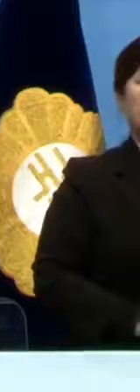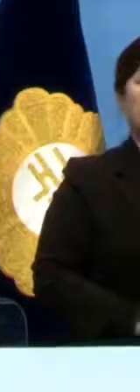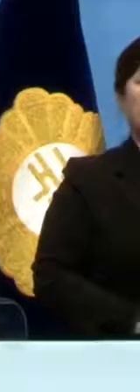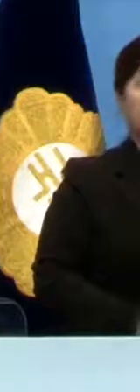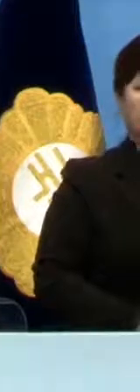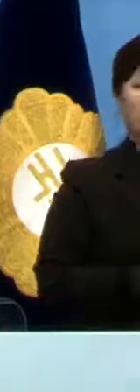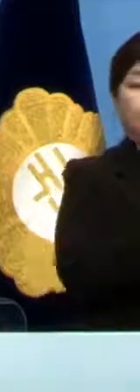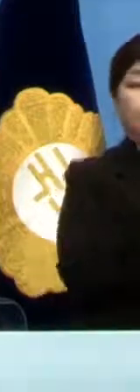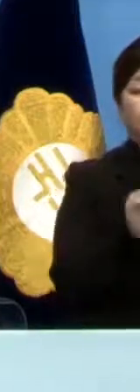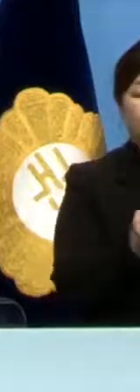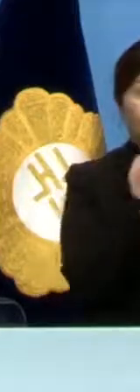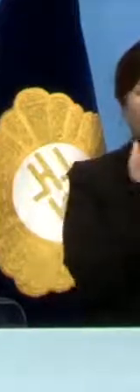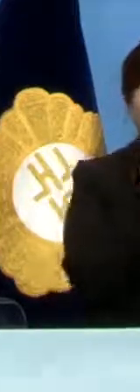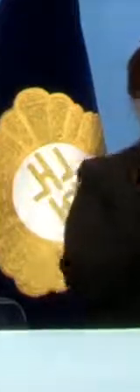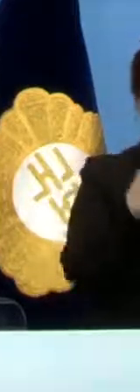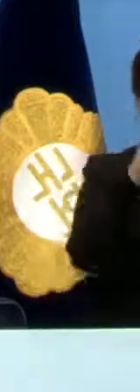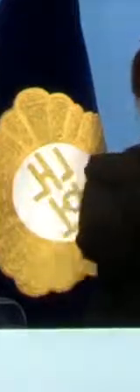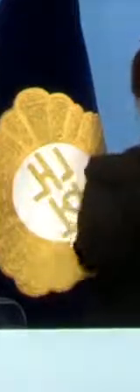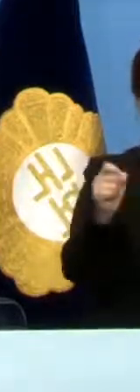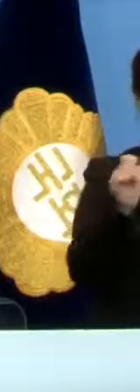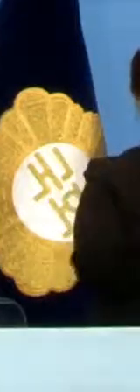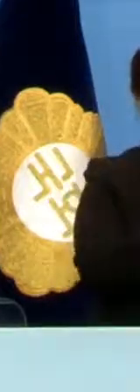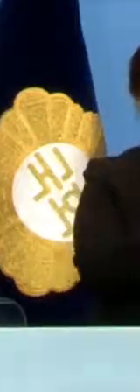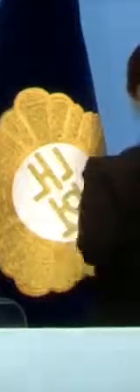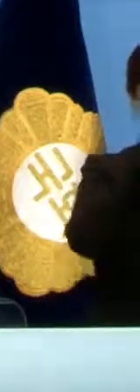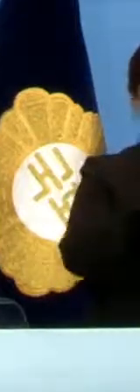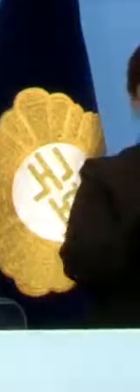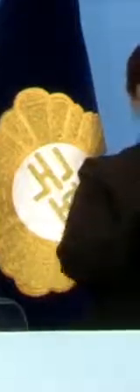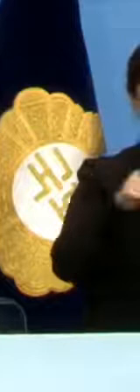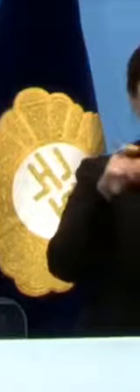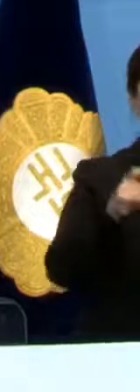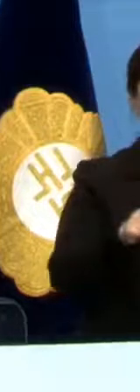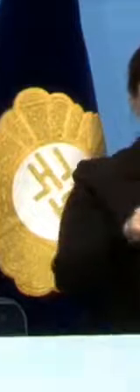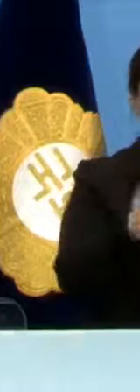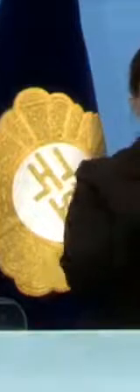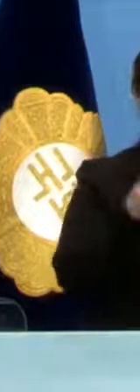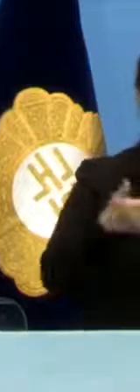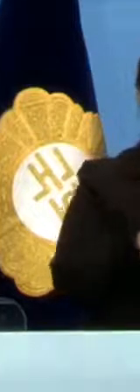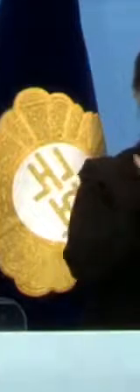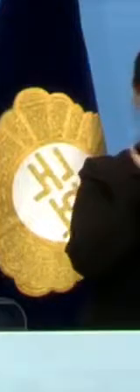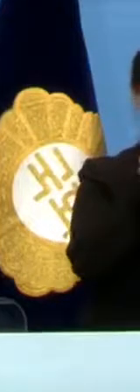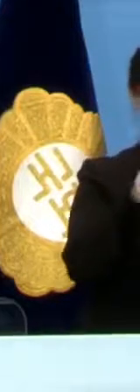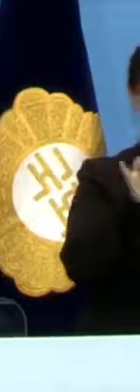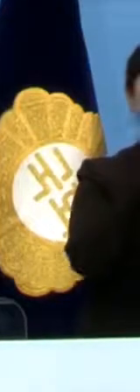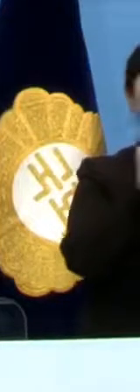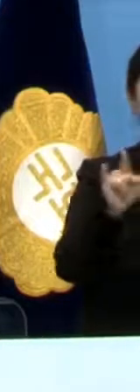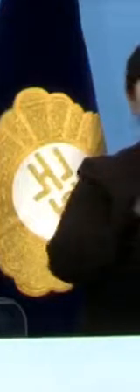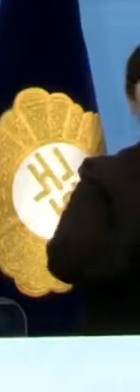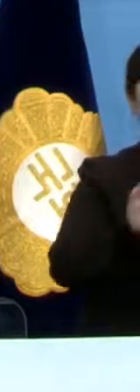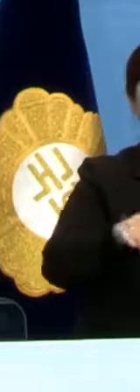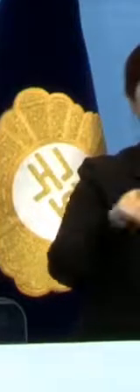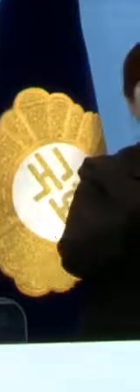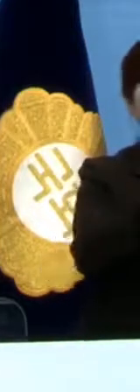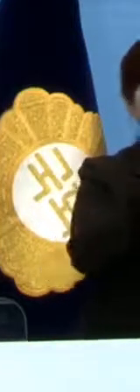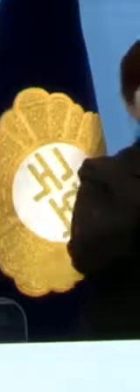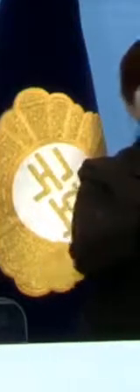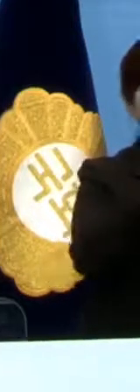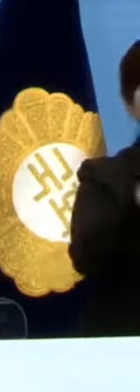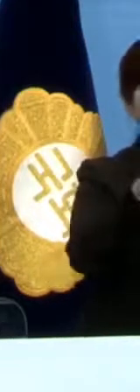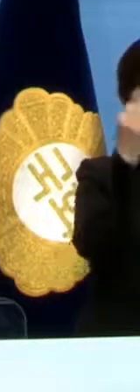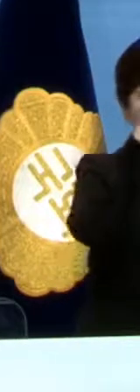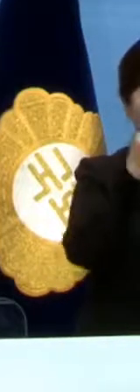예, 안녕하세요. 서울 성북갑 지역구를 가지고 있는 부산 출신의 김영배입니다. 저는 초중고등학교를 다